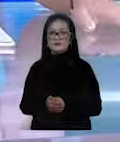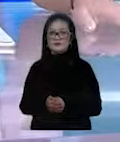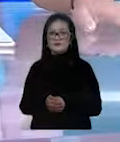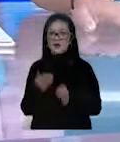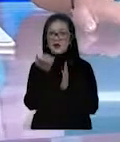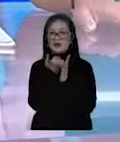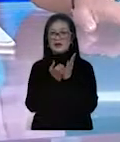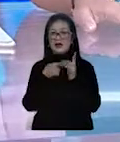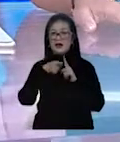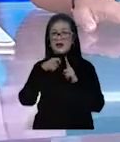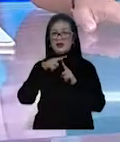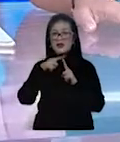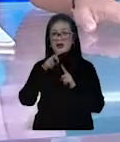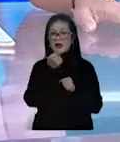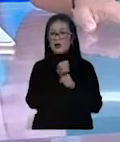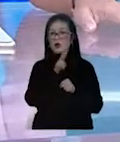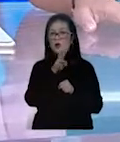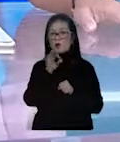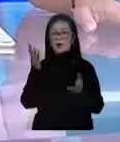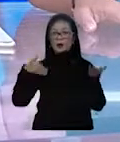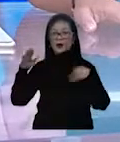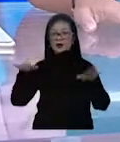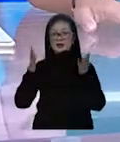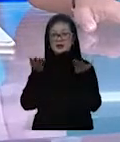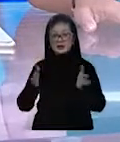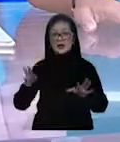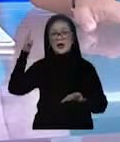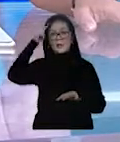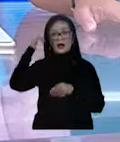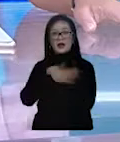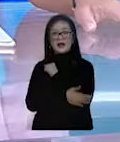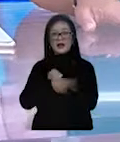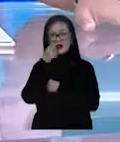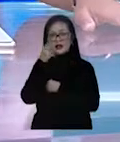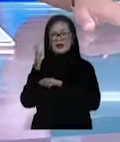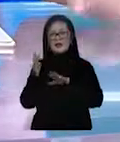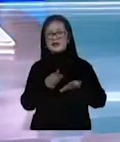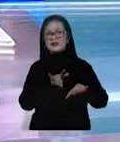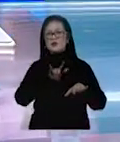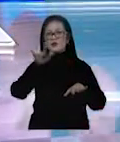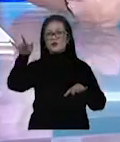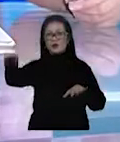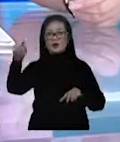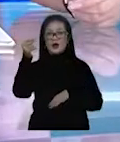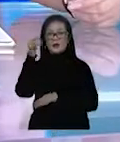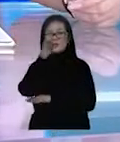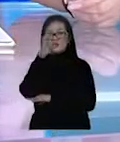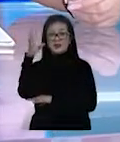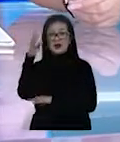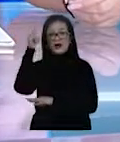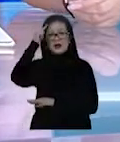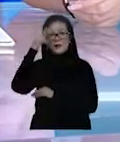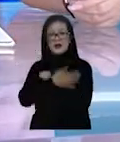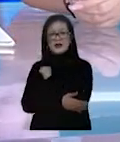Pemirsa, usai menghadiri KTT G20 Bali, sejumlah kepala negara nampak meninggalkan Indonesia sejak Rabu siang. Tak sedikit kepala negara yang meninggalkan